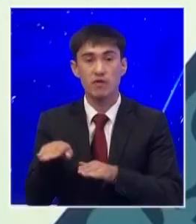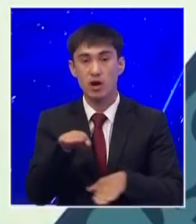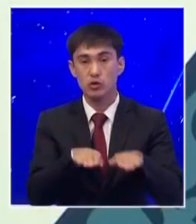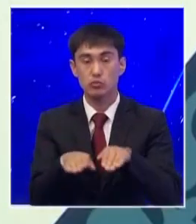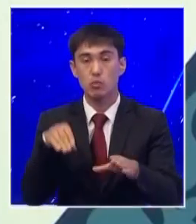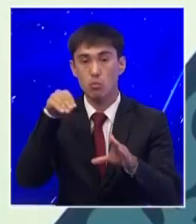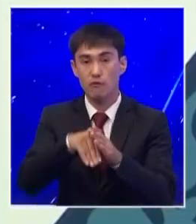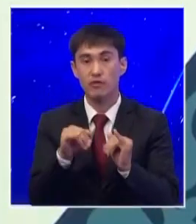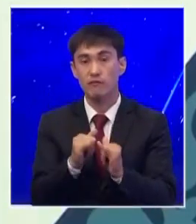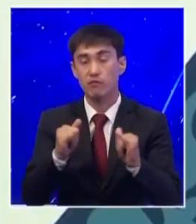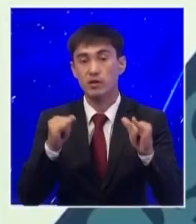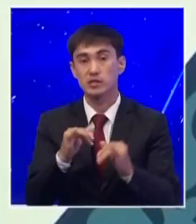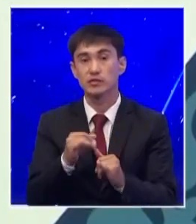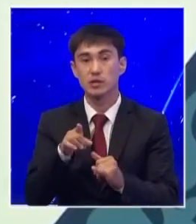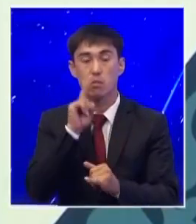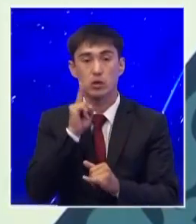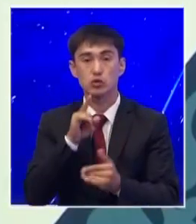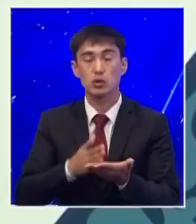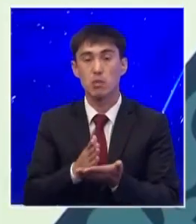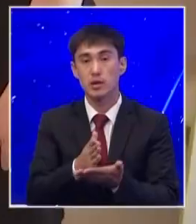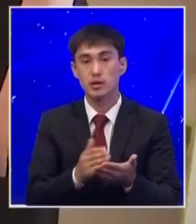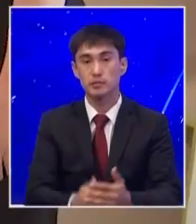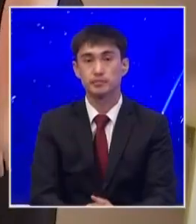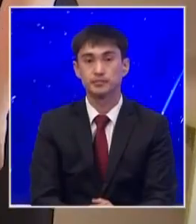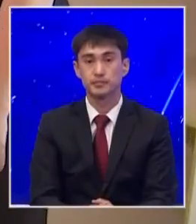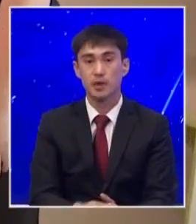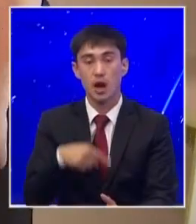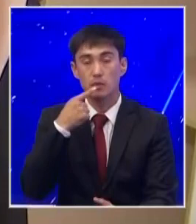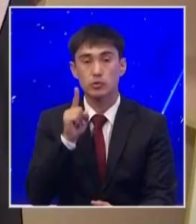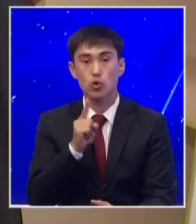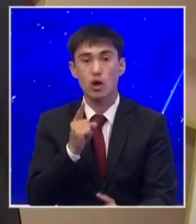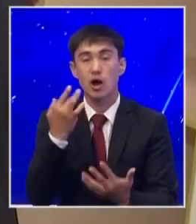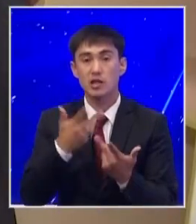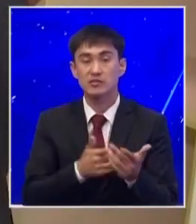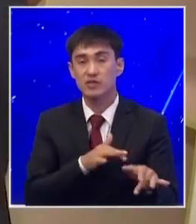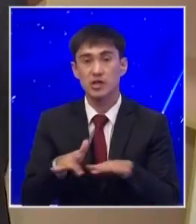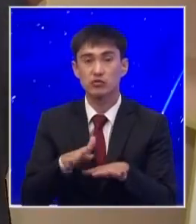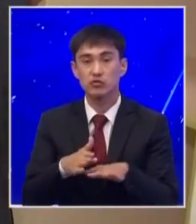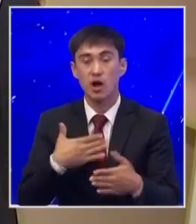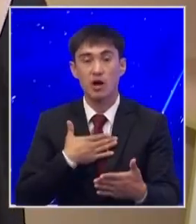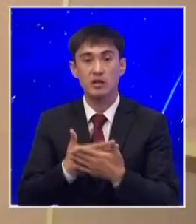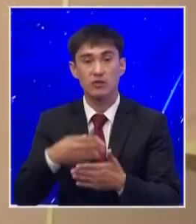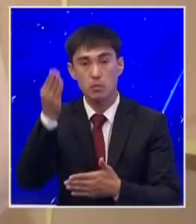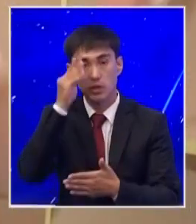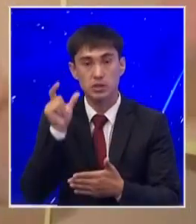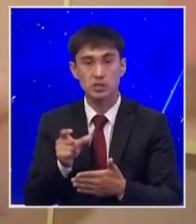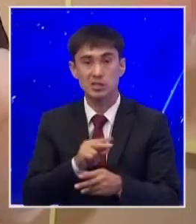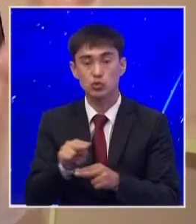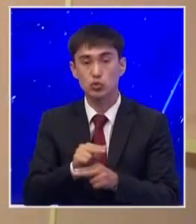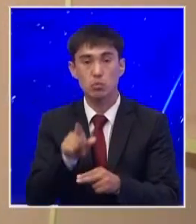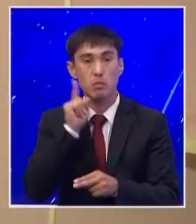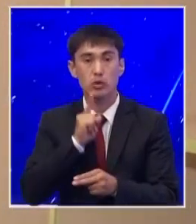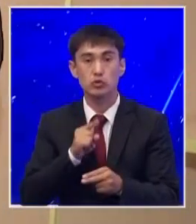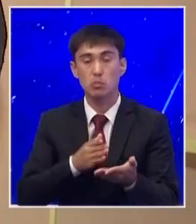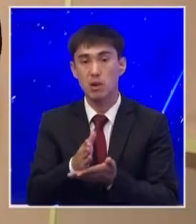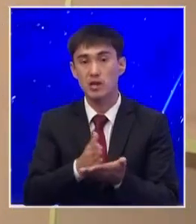можем внести большой вклад в развитие молодежной политики. Отметим, количество действующих активных методистов-инструкторов по